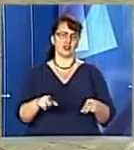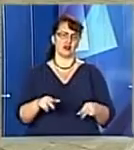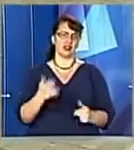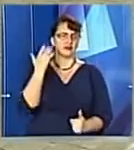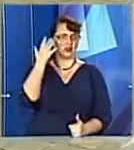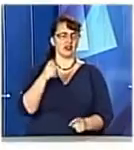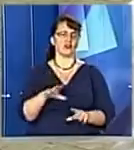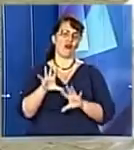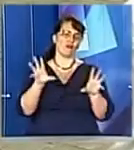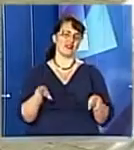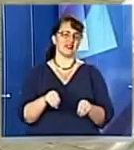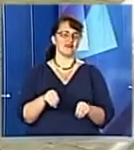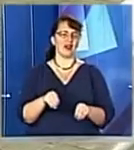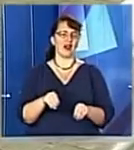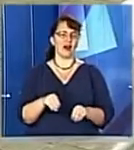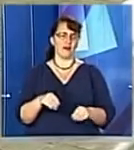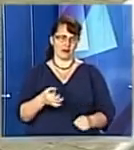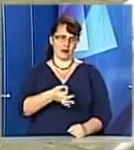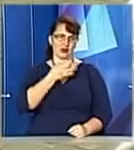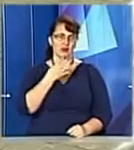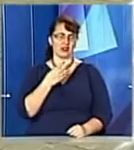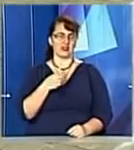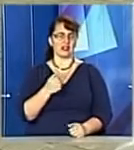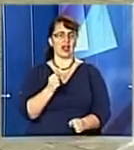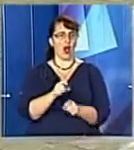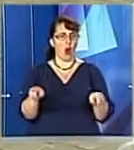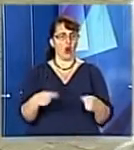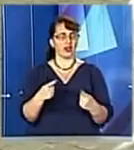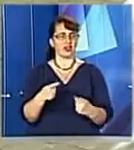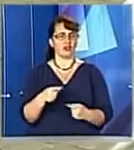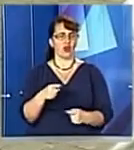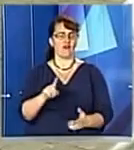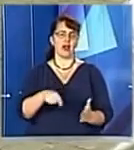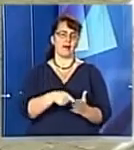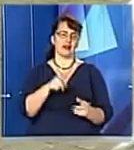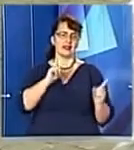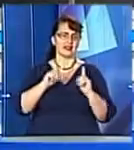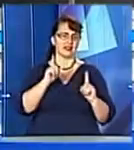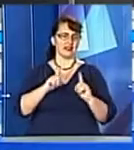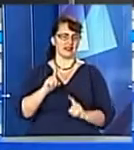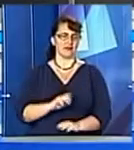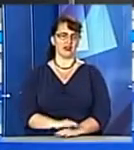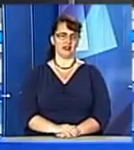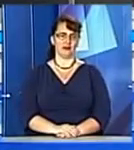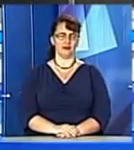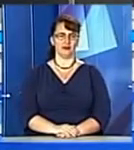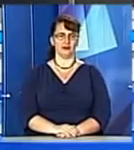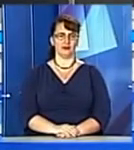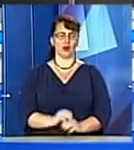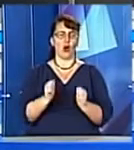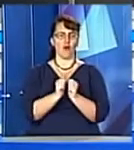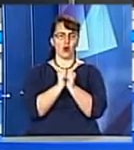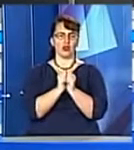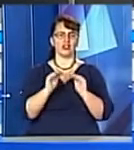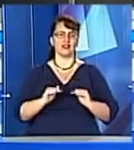що всім сподобається. Це організовує міський парламент, і долучалися всі райони і багато шкіл. Молитва дітей